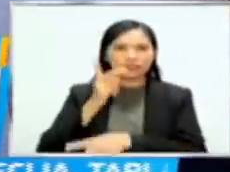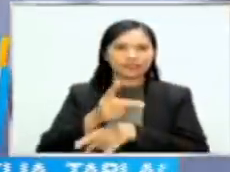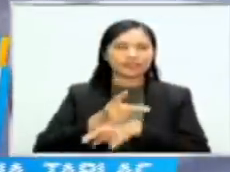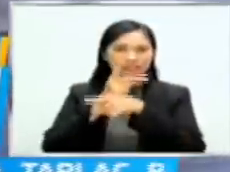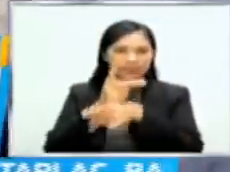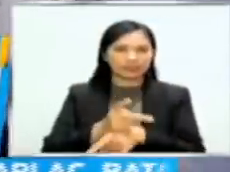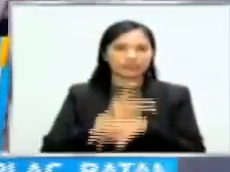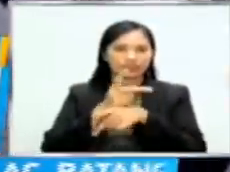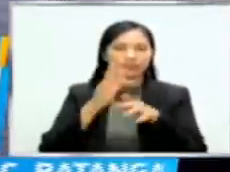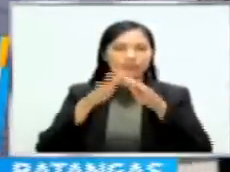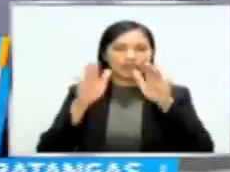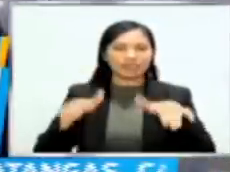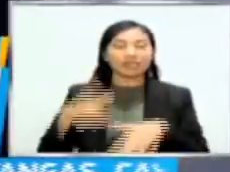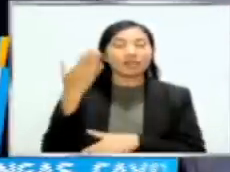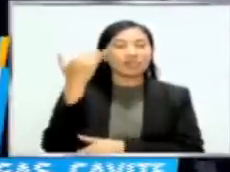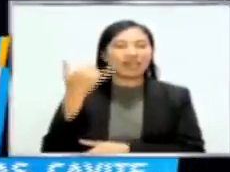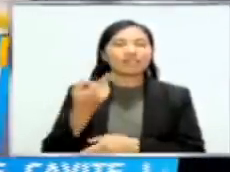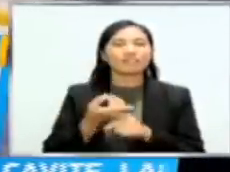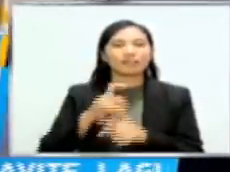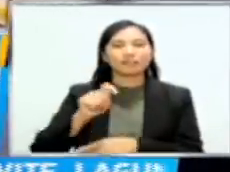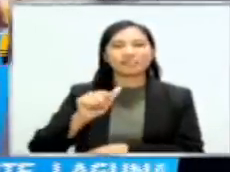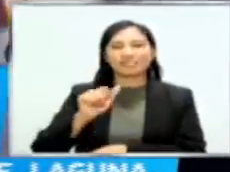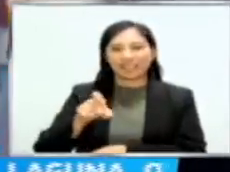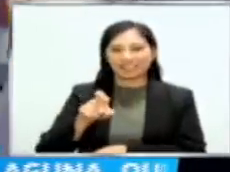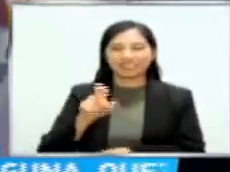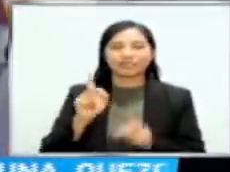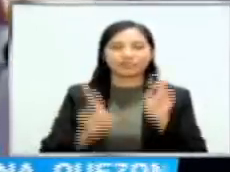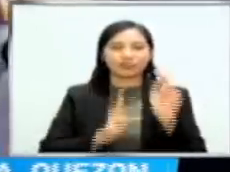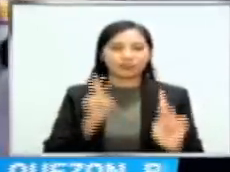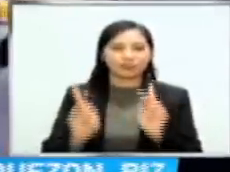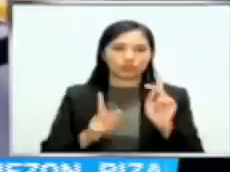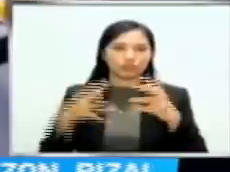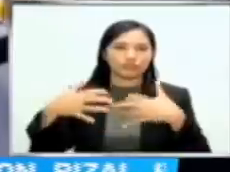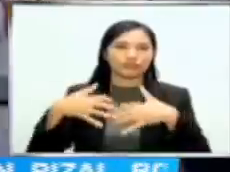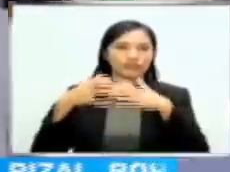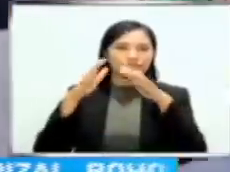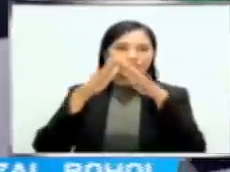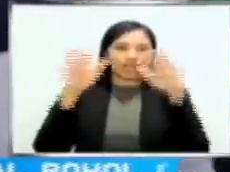buwis ng taong bayan. Jackie? Maraming salamat, Tina Panganiban Perez.